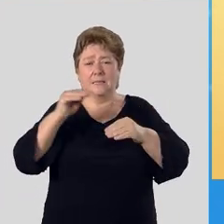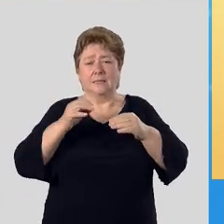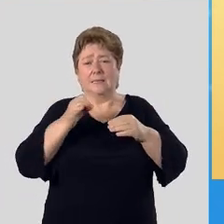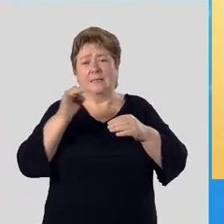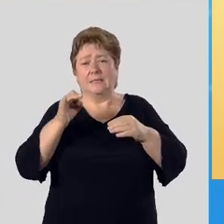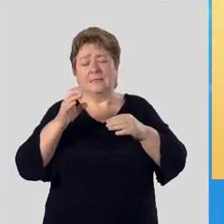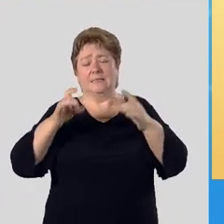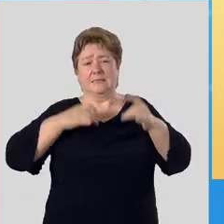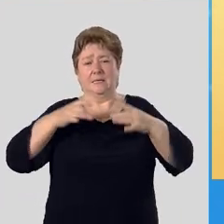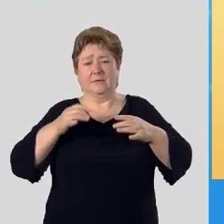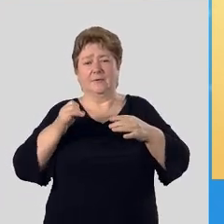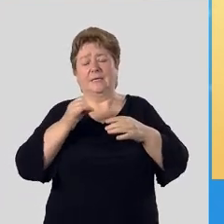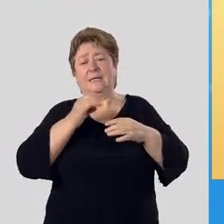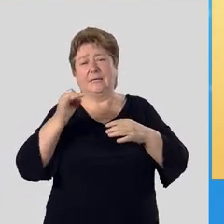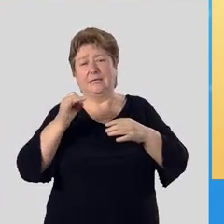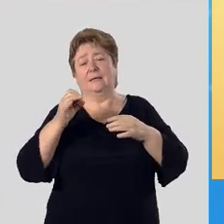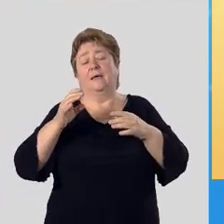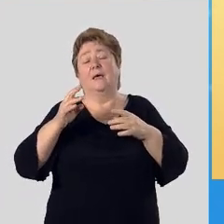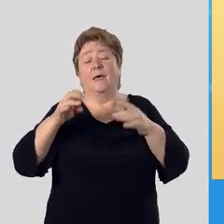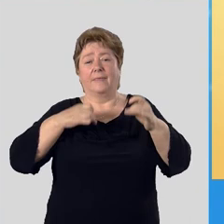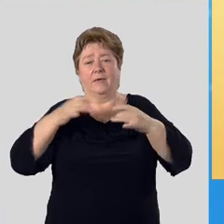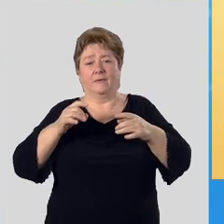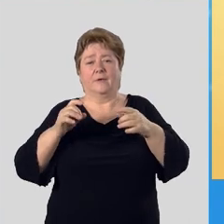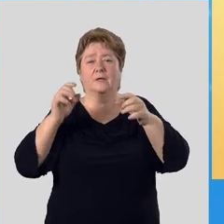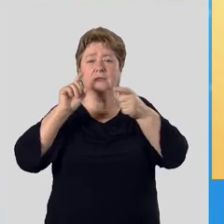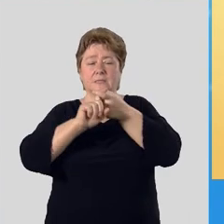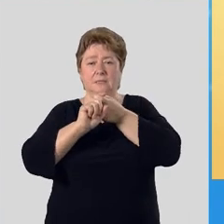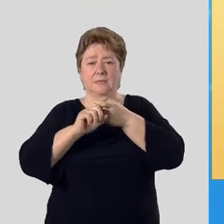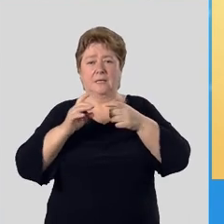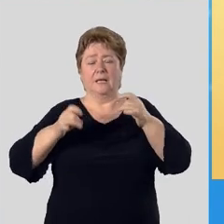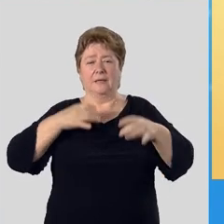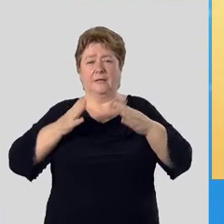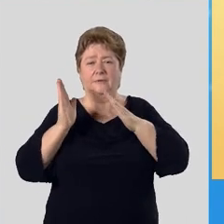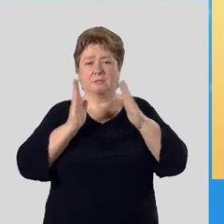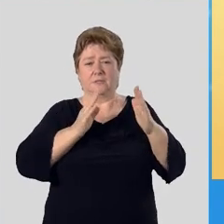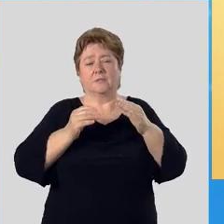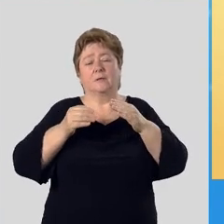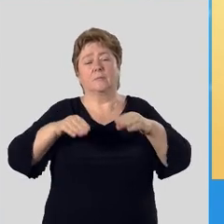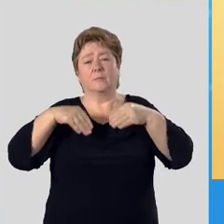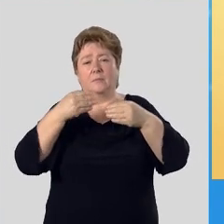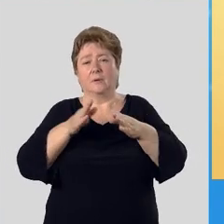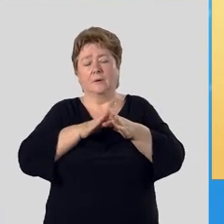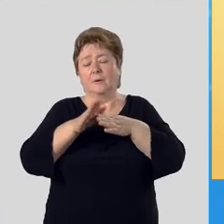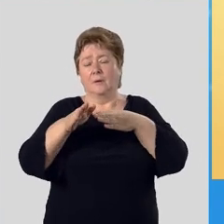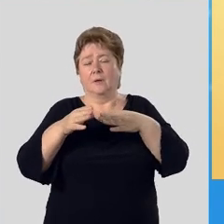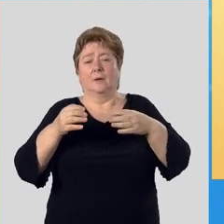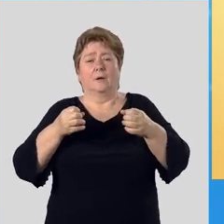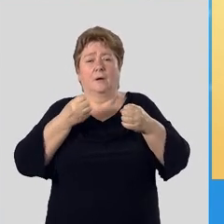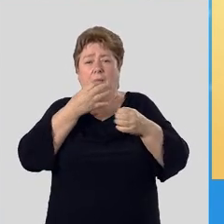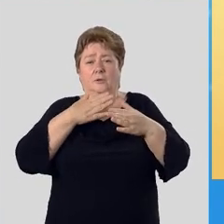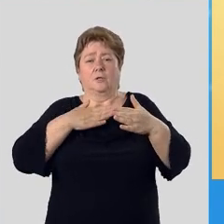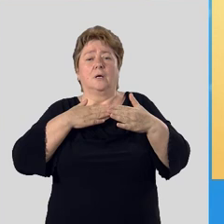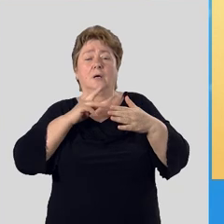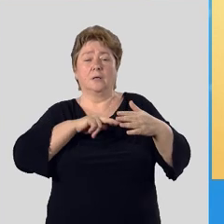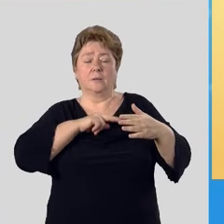из нервов и нервных узлов. Нервная система обеспечивает благоприятный режим